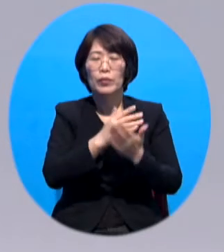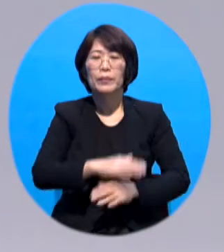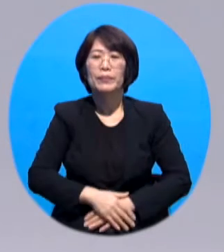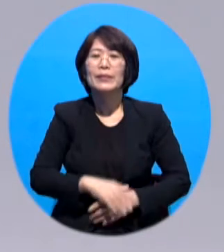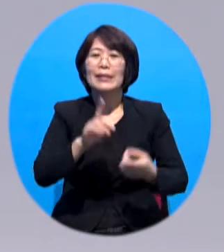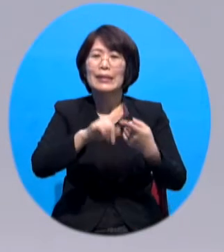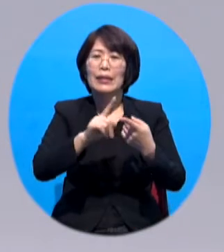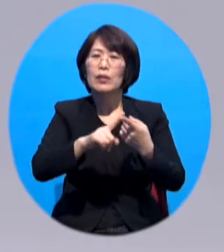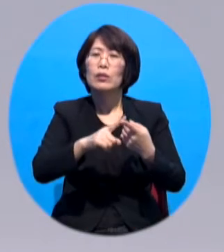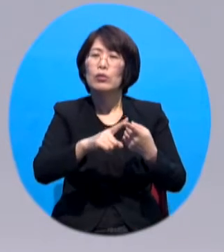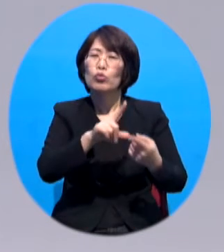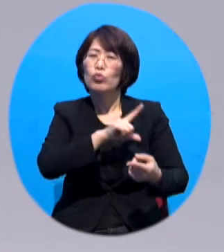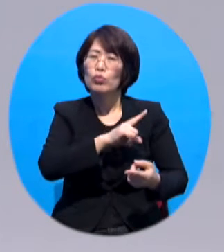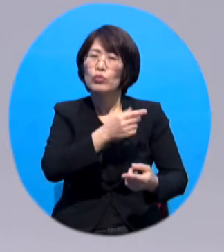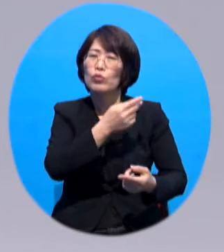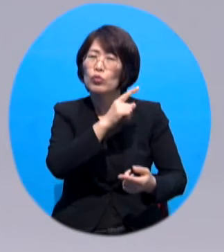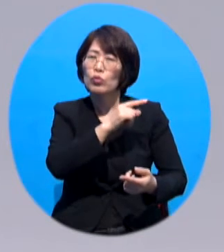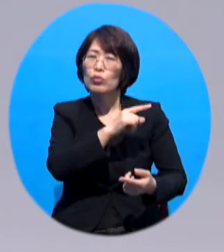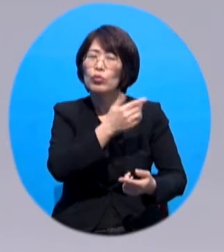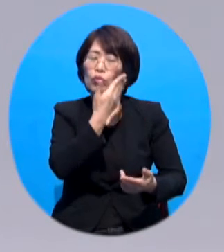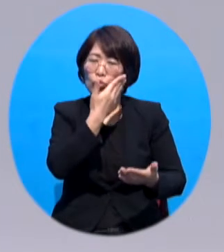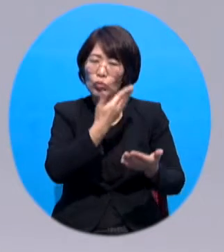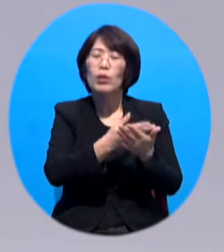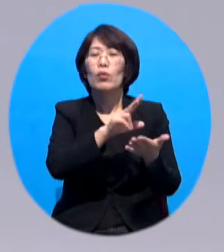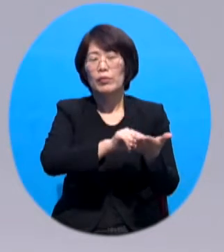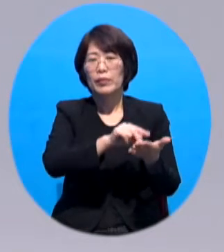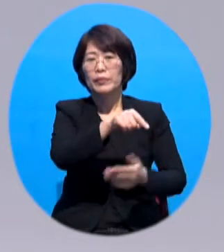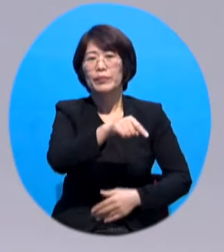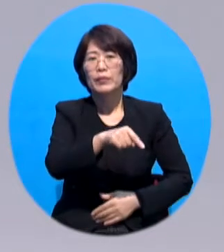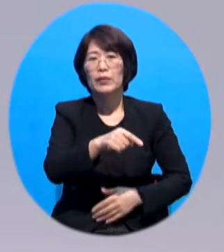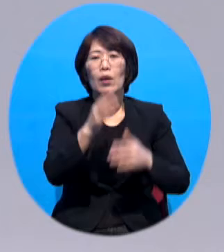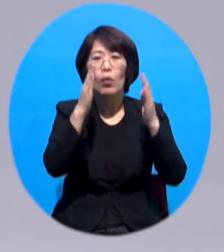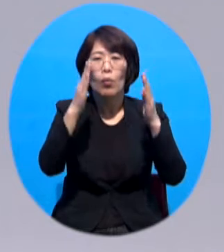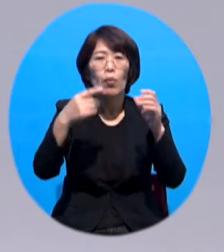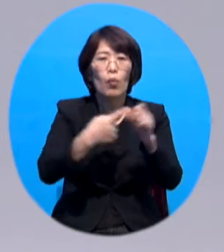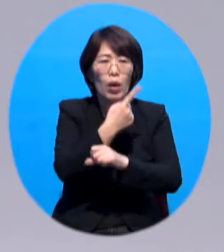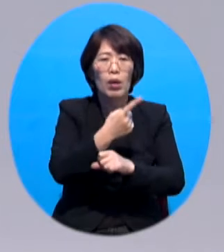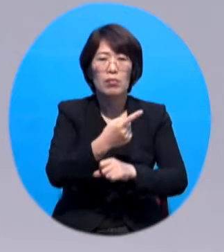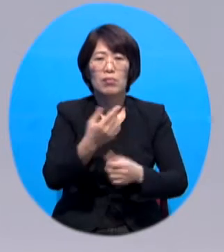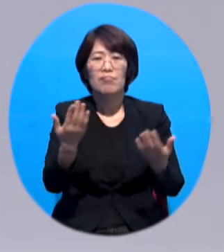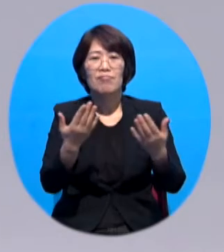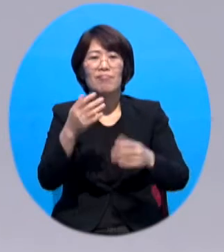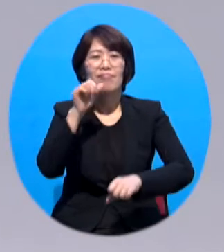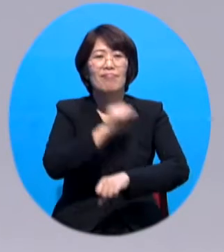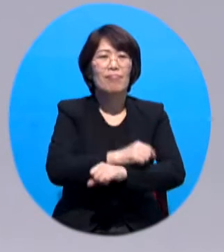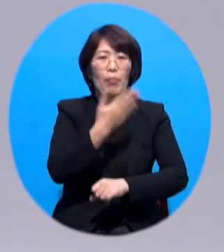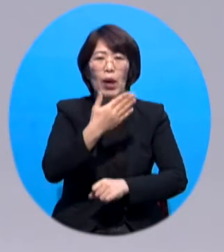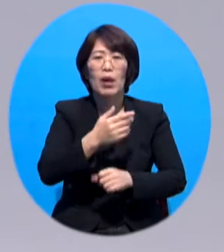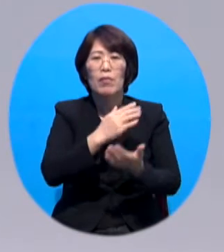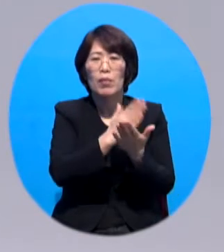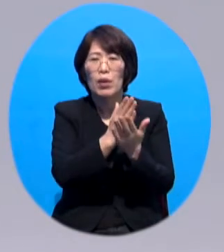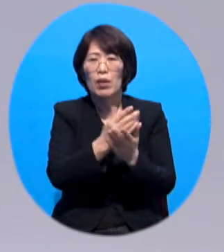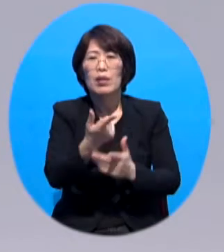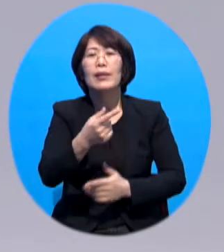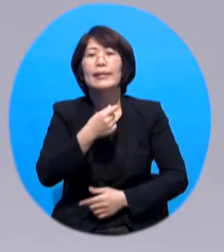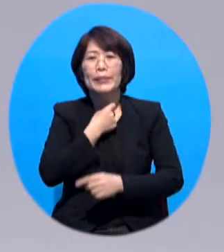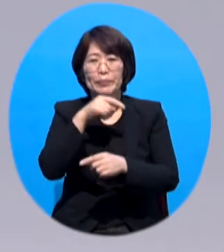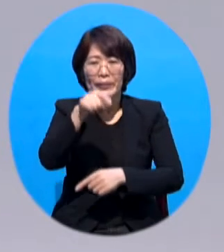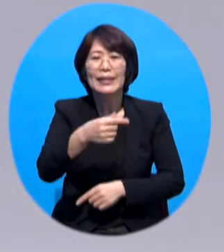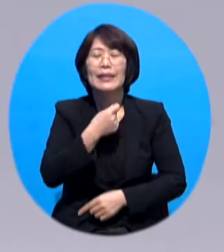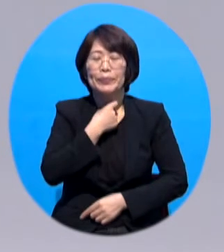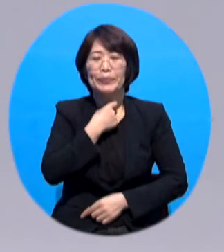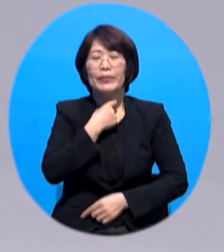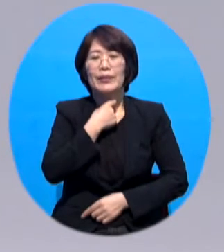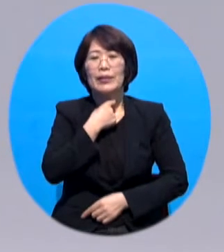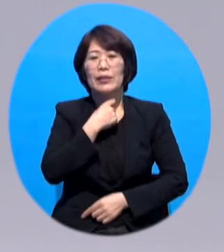중요한 과제 라고 생각하고 학생들의 흥미를 갖고 공부 아니어도 나는 잘할 수 있어 이거 잘할 수 있어 이거 하고 싶어 라고